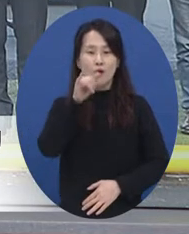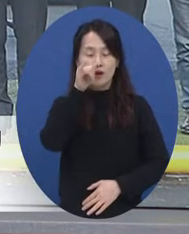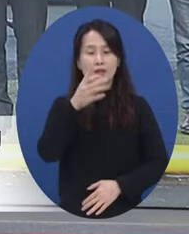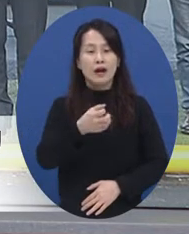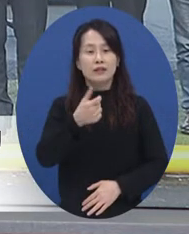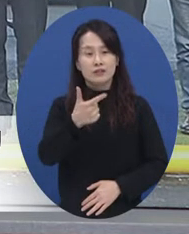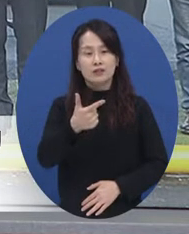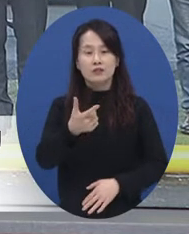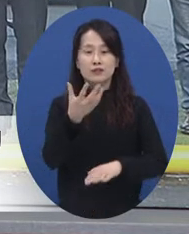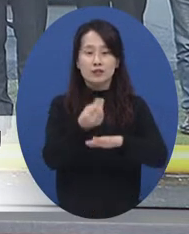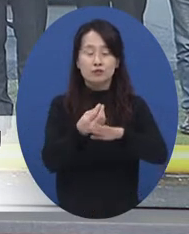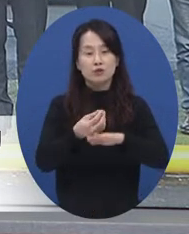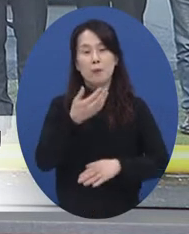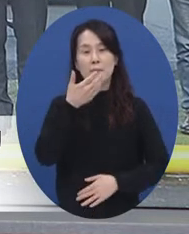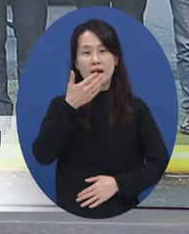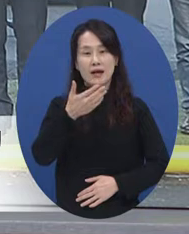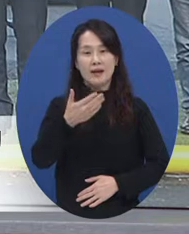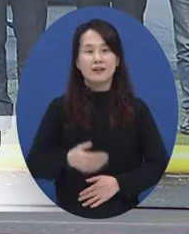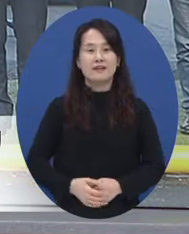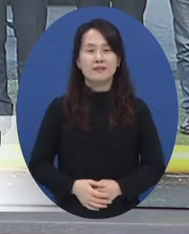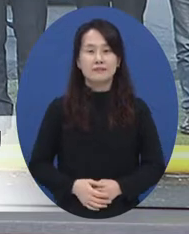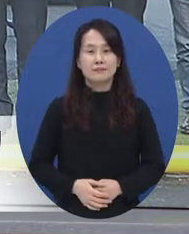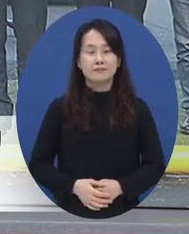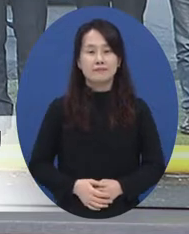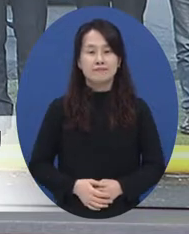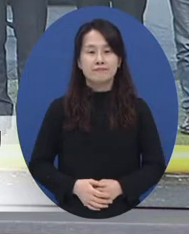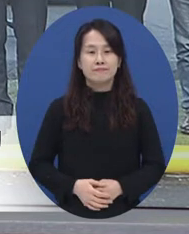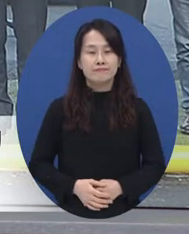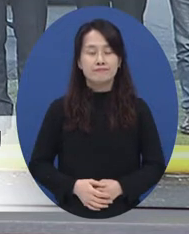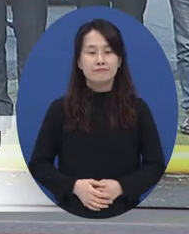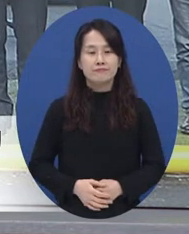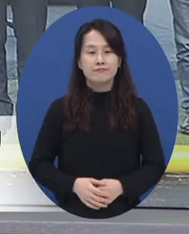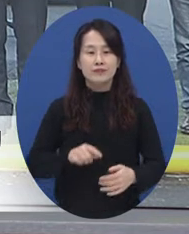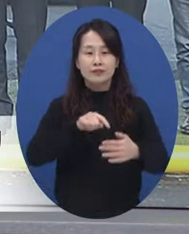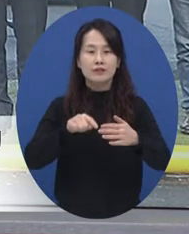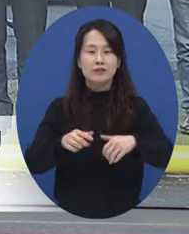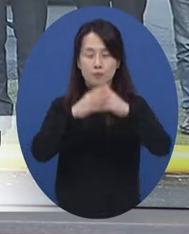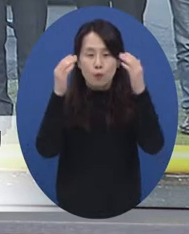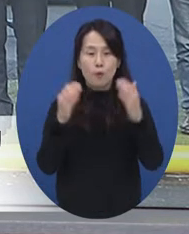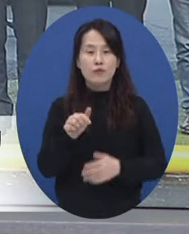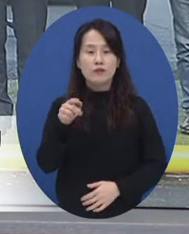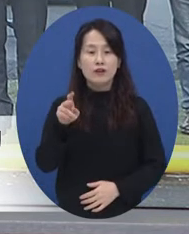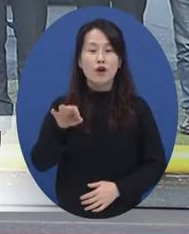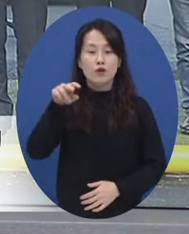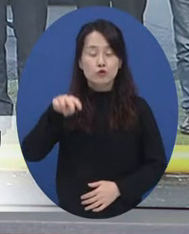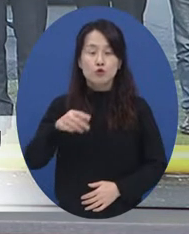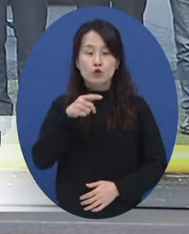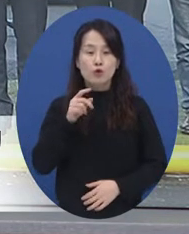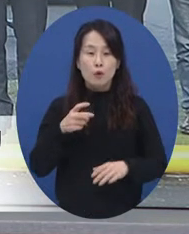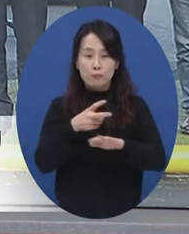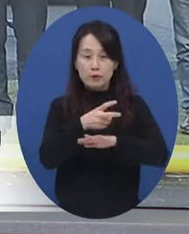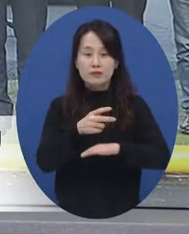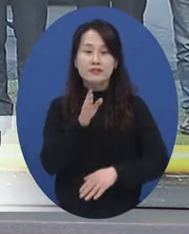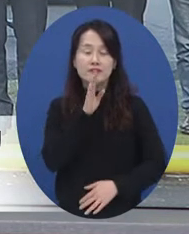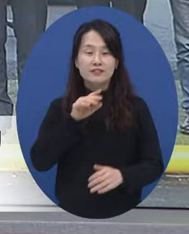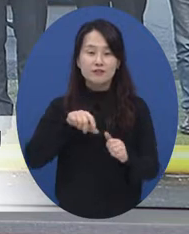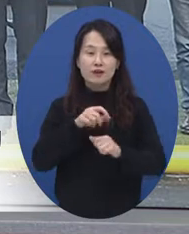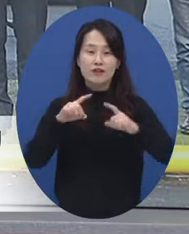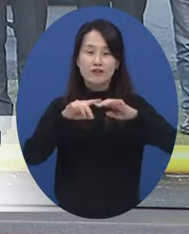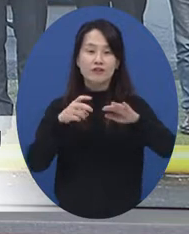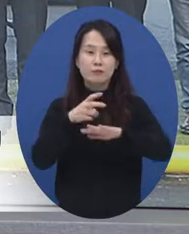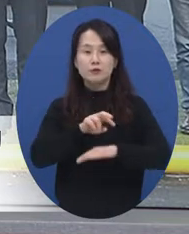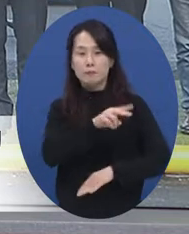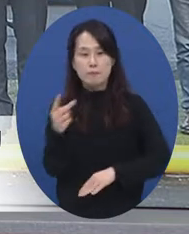열었는데요. 96대의 전기버스를 충전할 수 있다고 합니다. 경기도는 앞으로 도내 모든 경유버스를 친환경